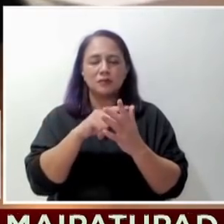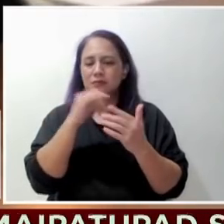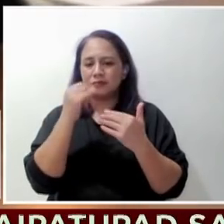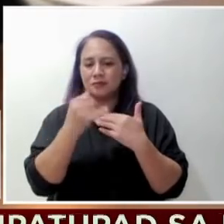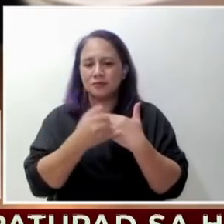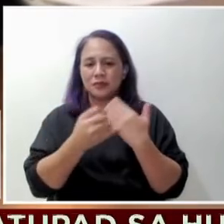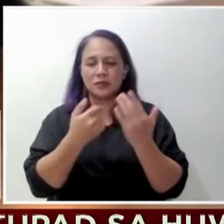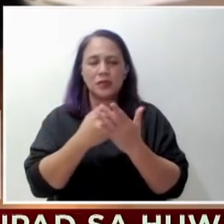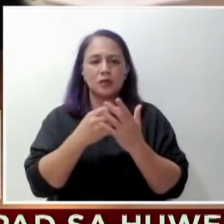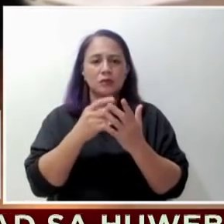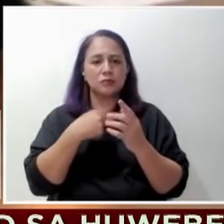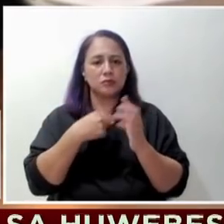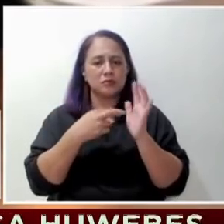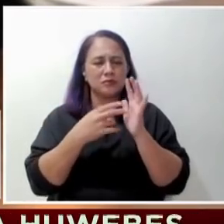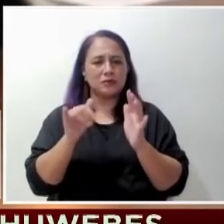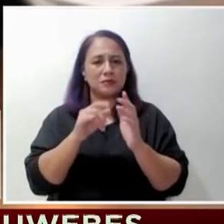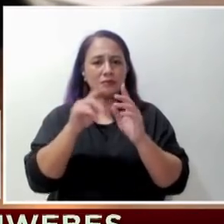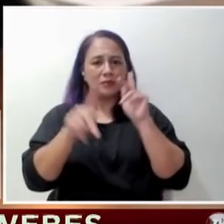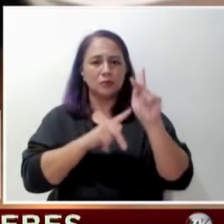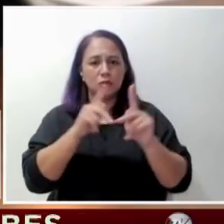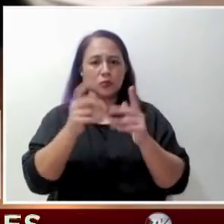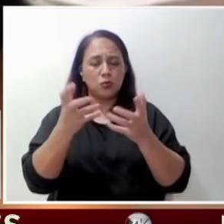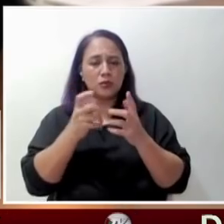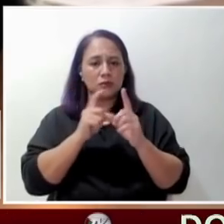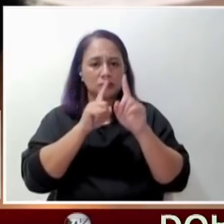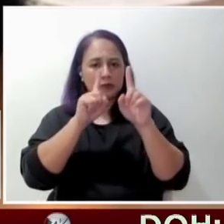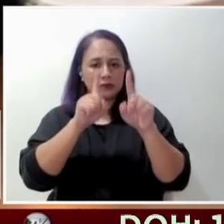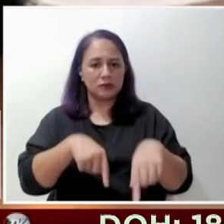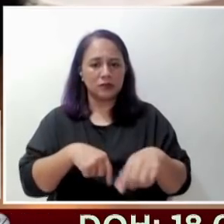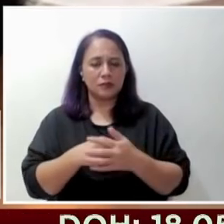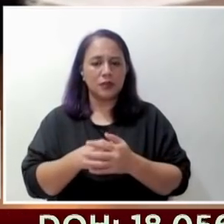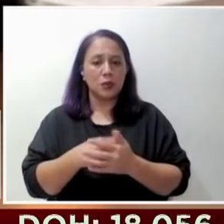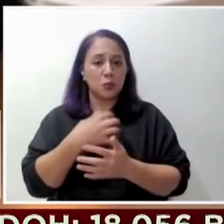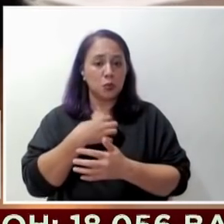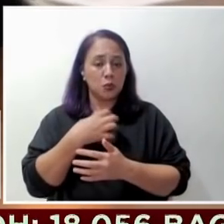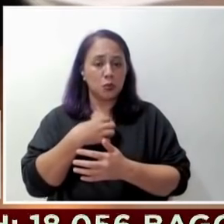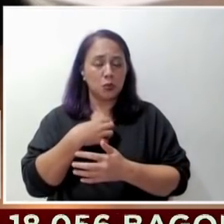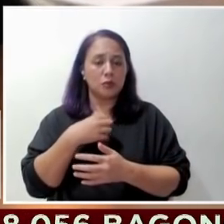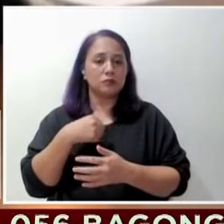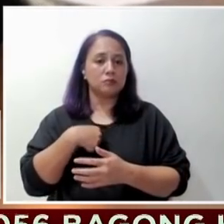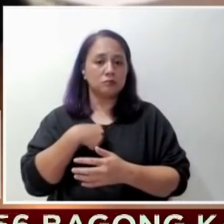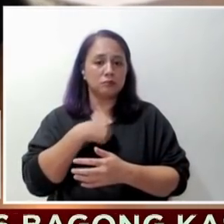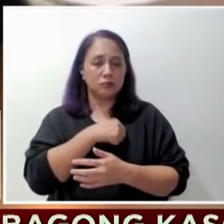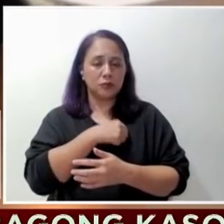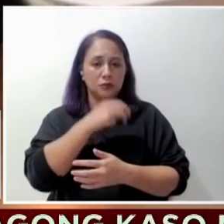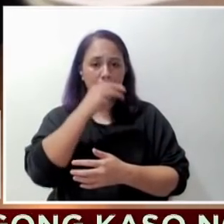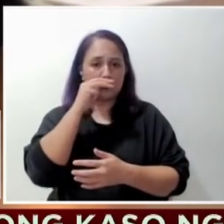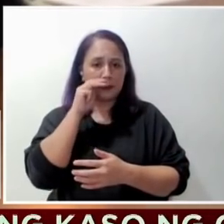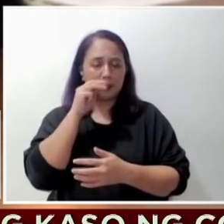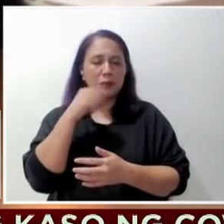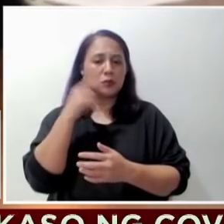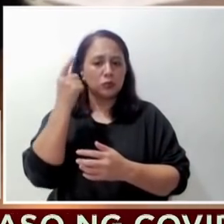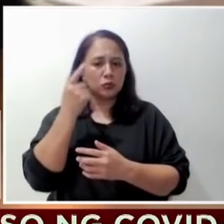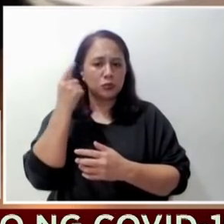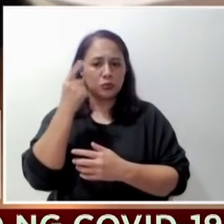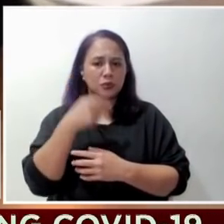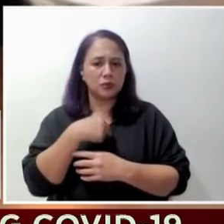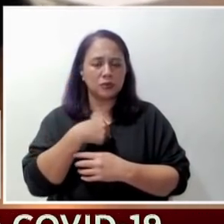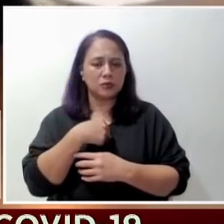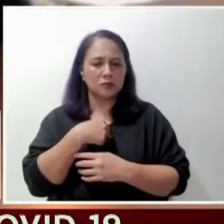of the people who wanted answers. The complaint of Senator Manny Pacquiao may be considered as